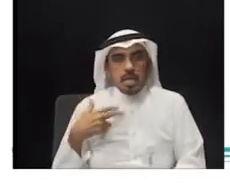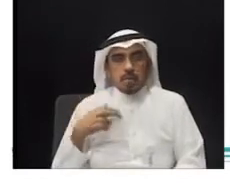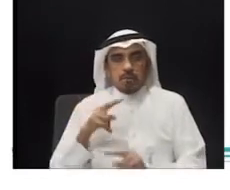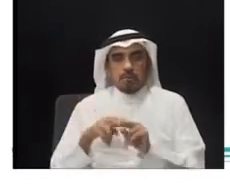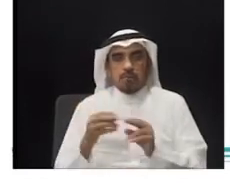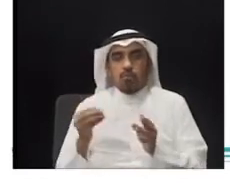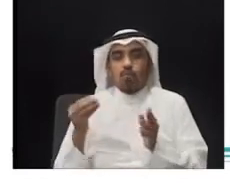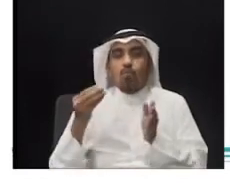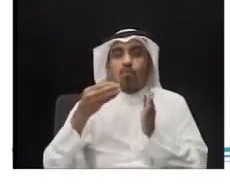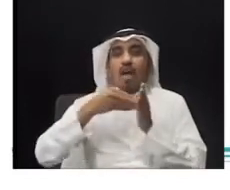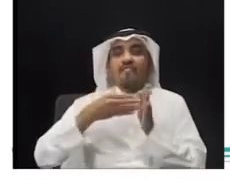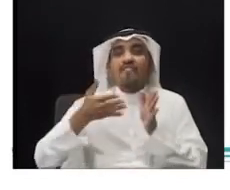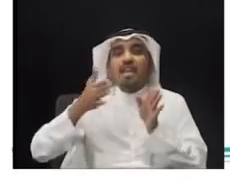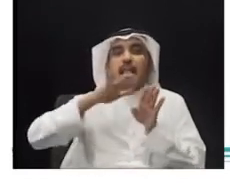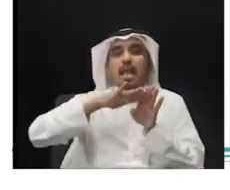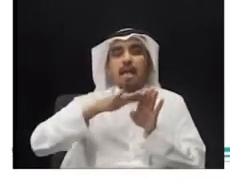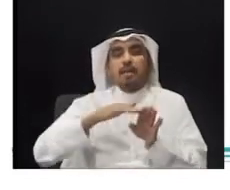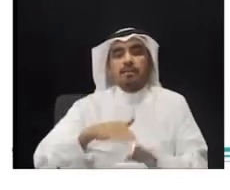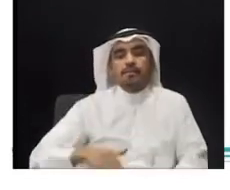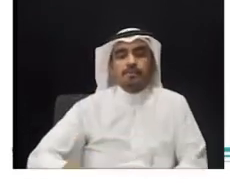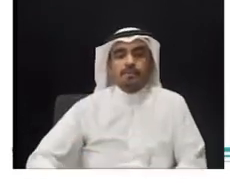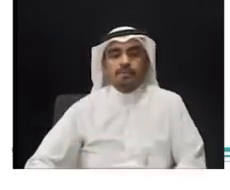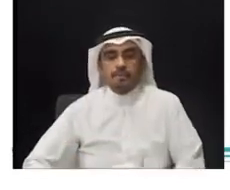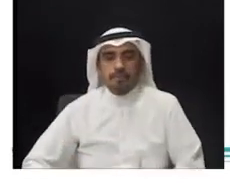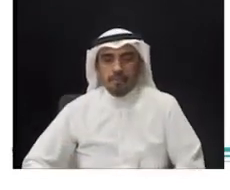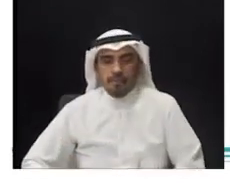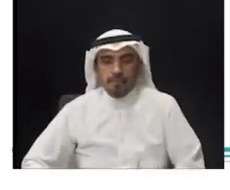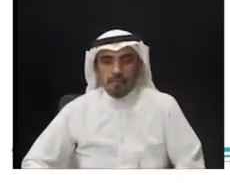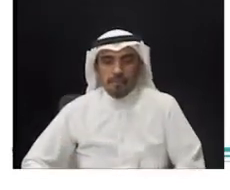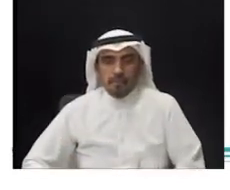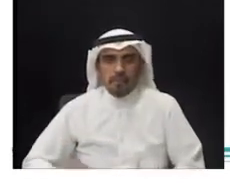مجموعة من الأسماء التي تعرب مضافا إليه.